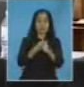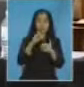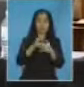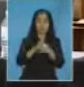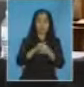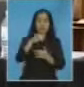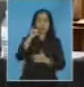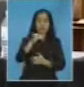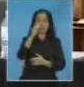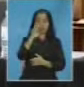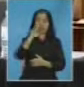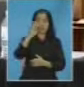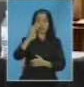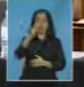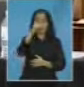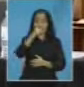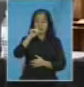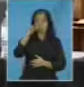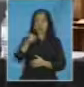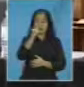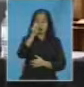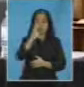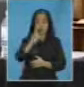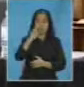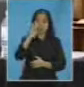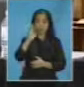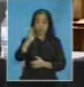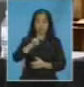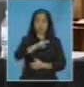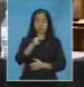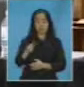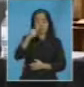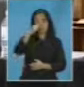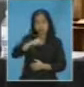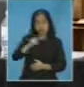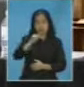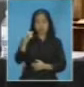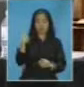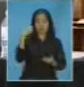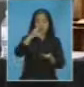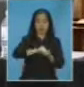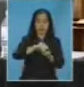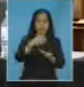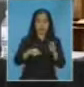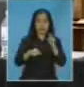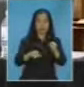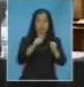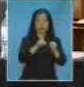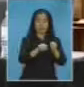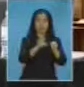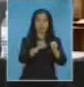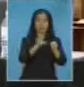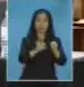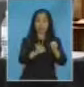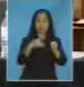GRB Gender Responsive Budgeting อันนี้เป็นภาษาอังกฤษแต่ว่าเป็นภาษาไทยเราใส่ไว้ในมาตรา89ซึ่งเป็นคำใหม่และ